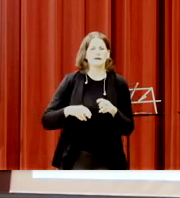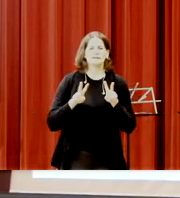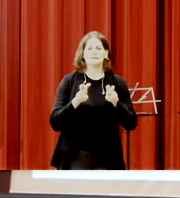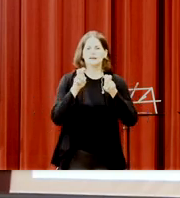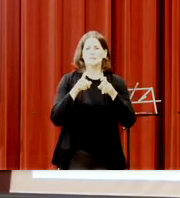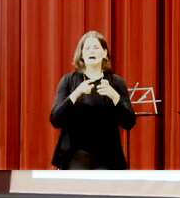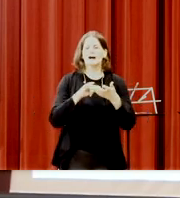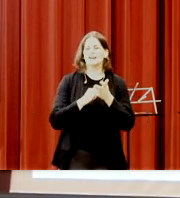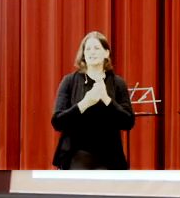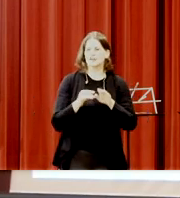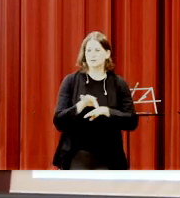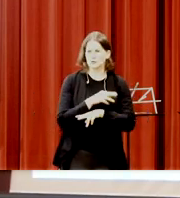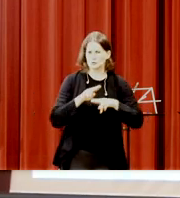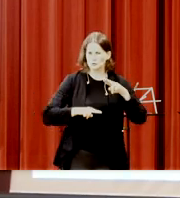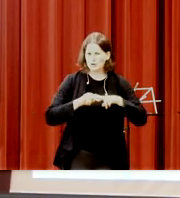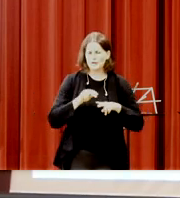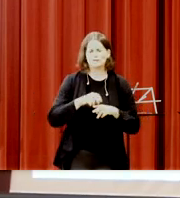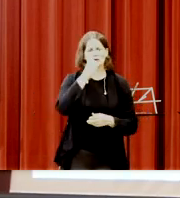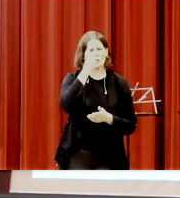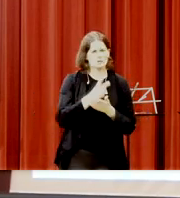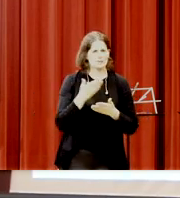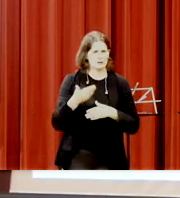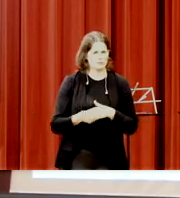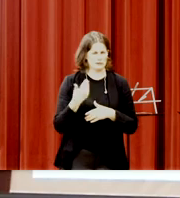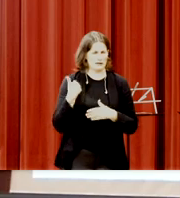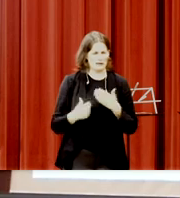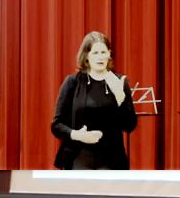la Facultat de Ciències de l'Educació i Psicologia.